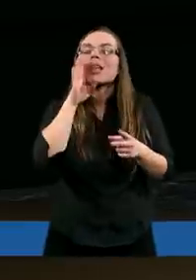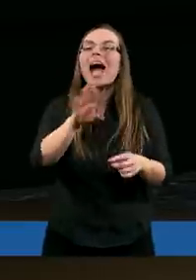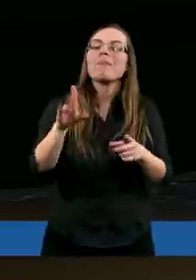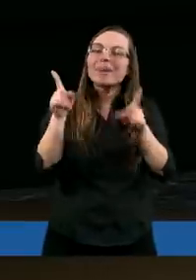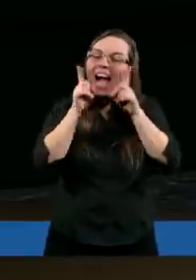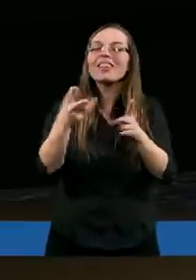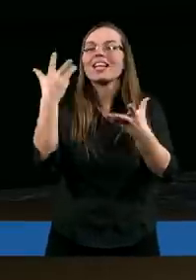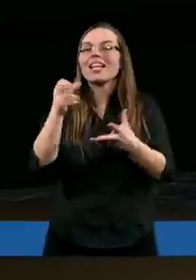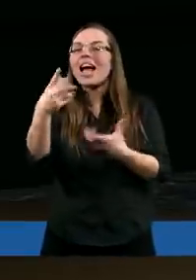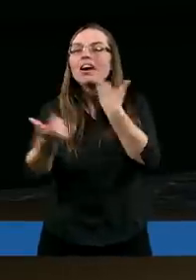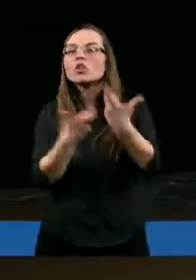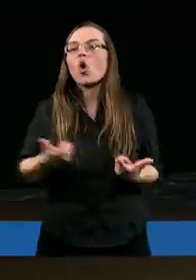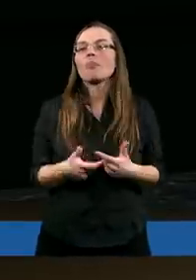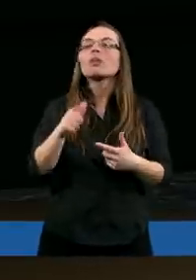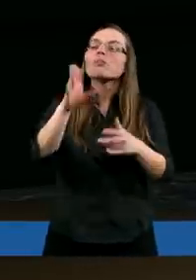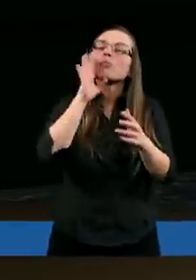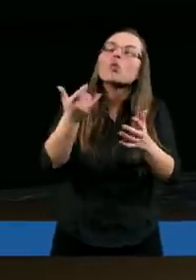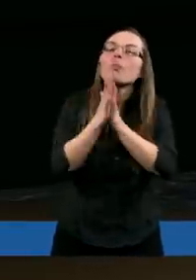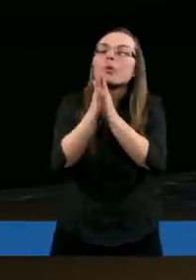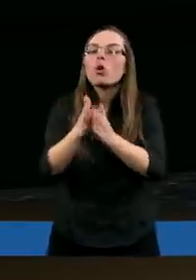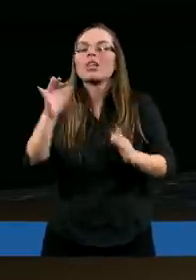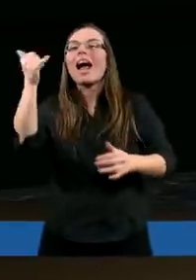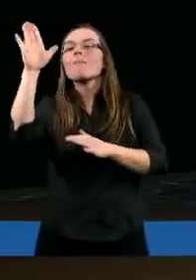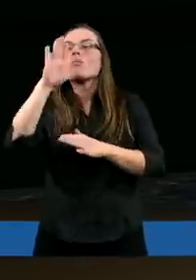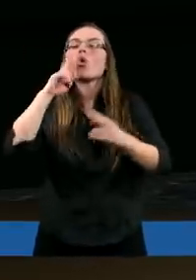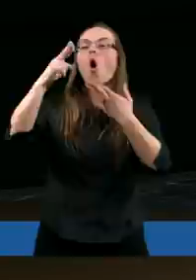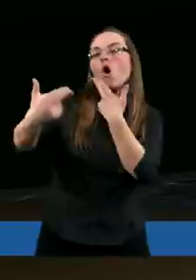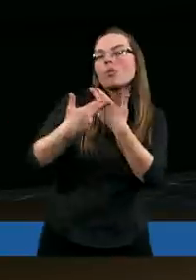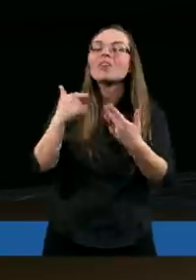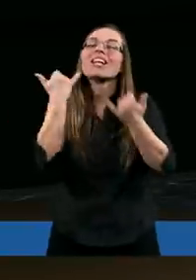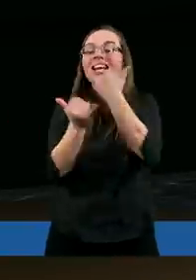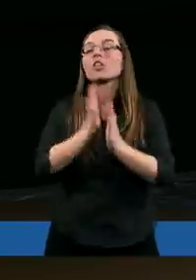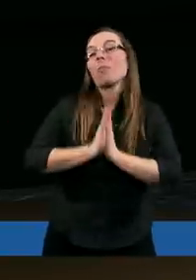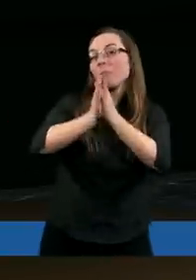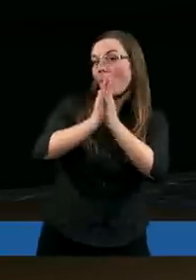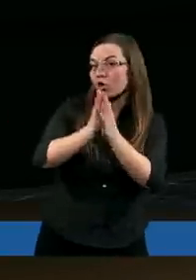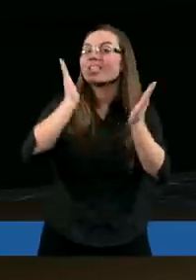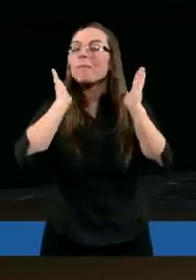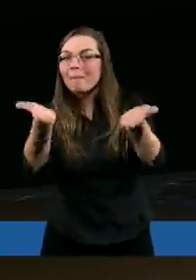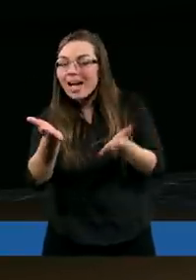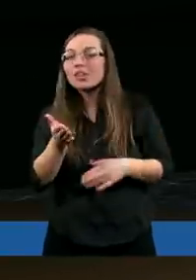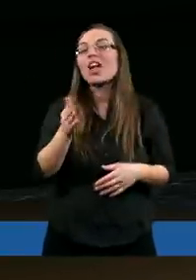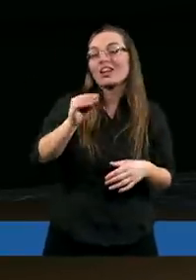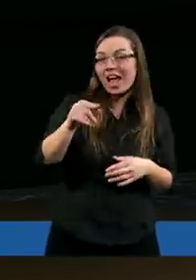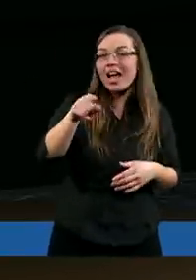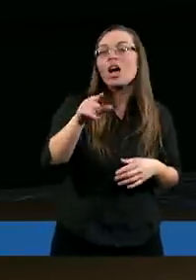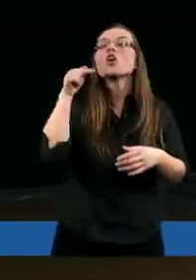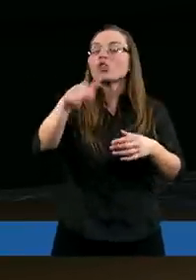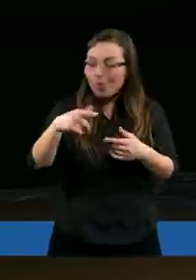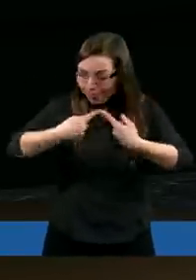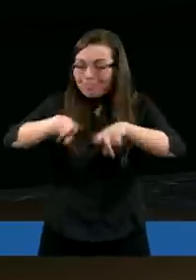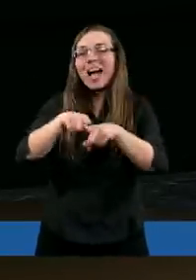serca prosi, to tak jak Pan Bóg powiedział, że jeśli prosić będziesz, to spełnię